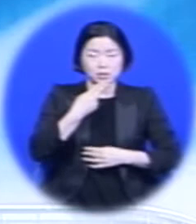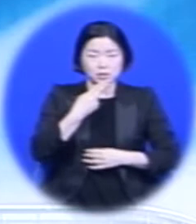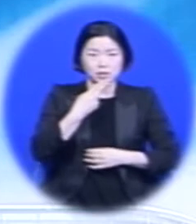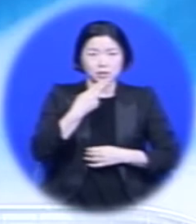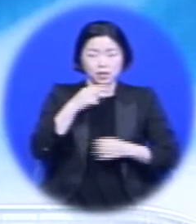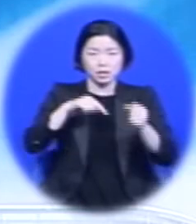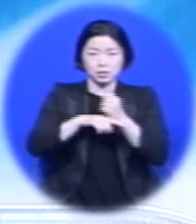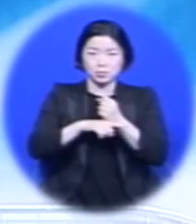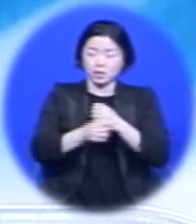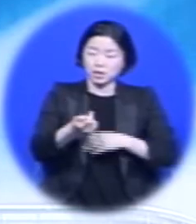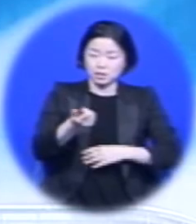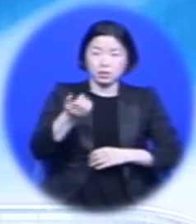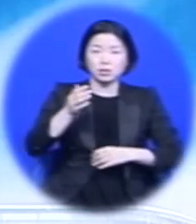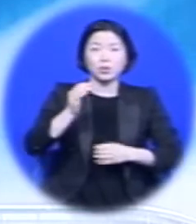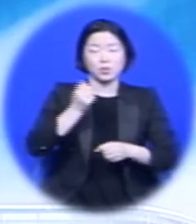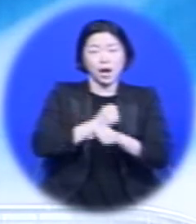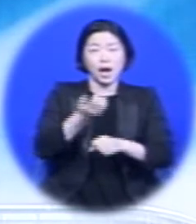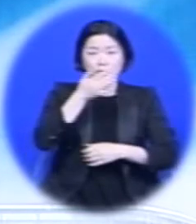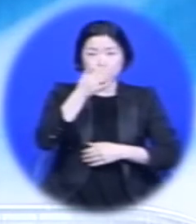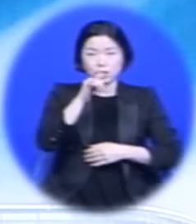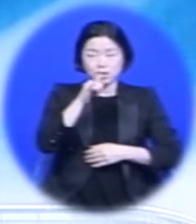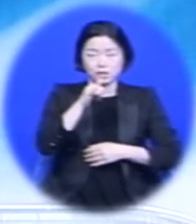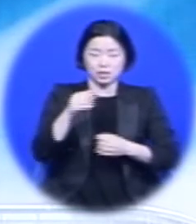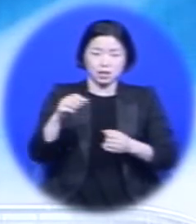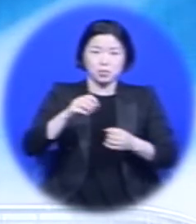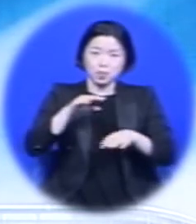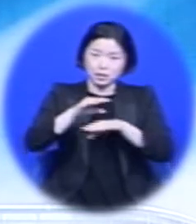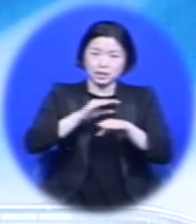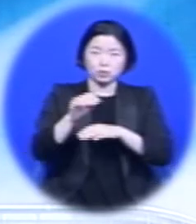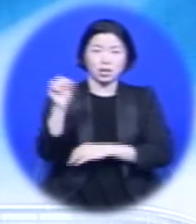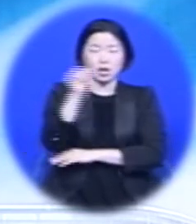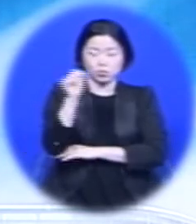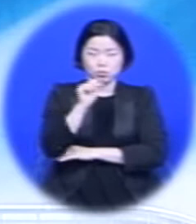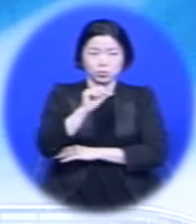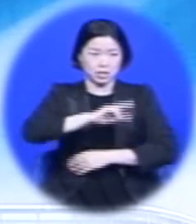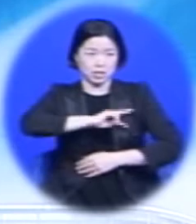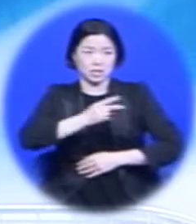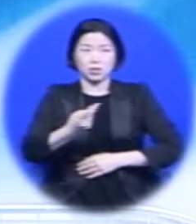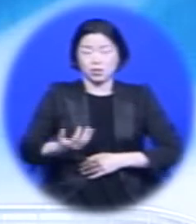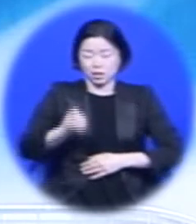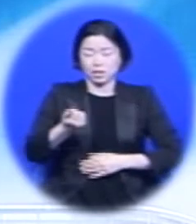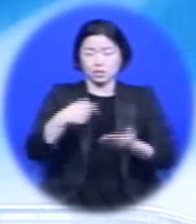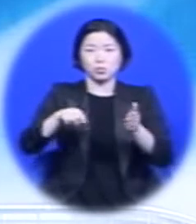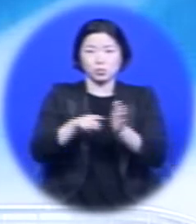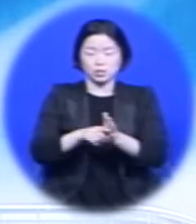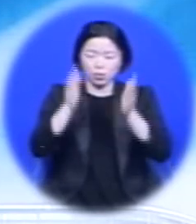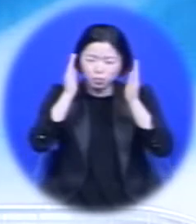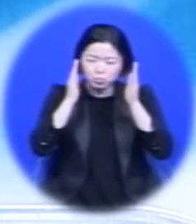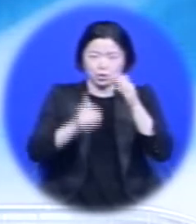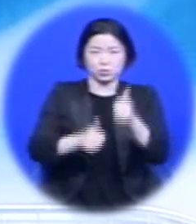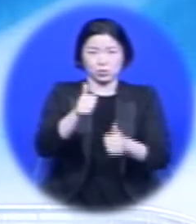의미가 적다고 할 수도 있는 자동차 운전면허를 하나 얻기 위해서 그렇게 공부하고 시험